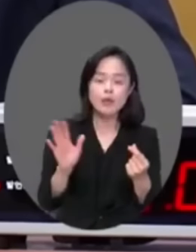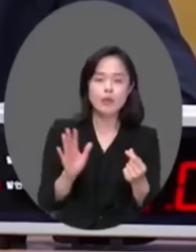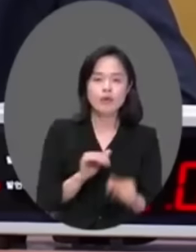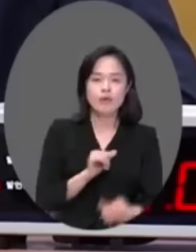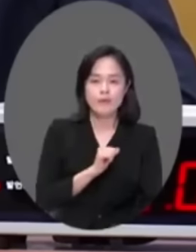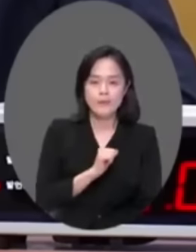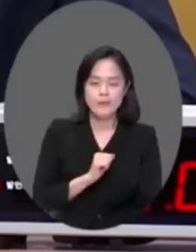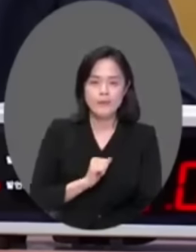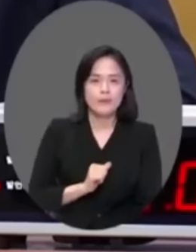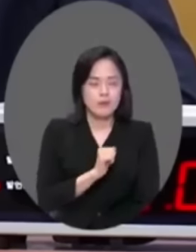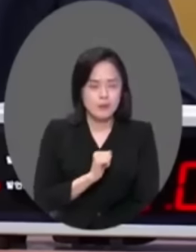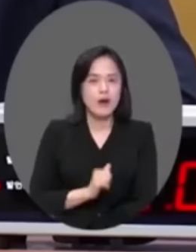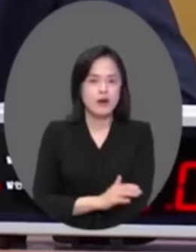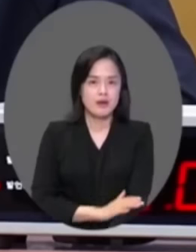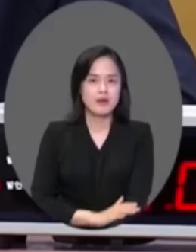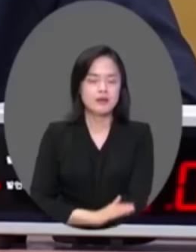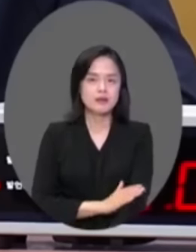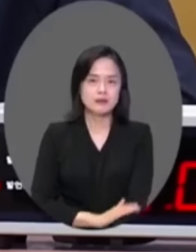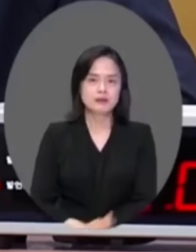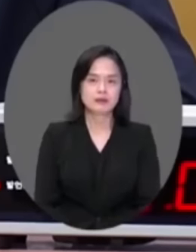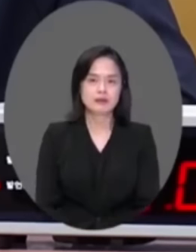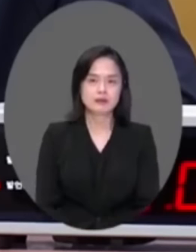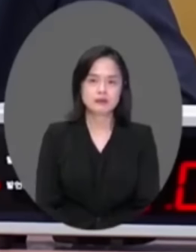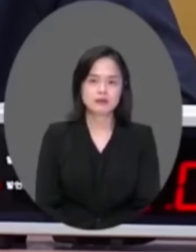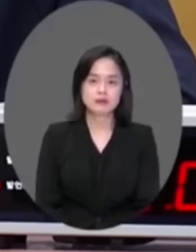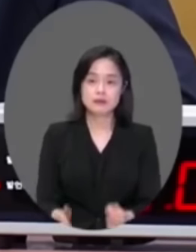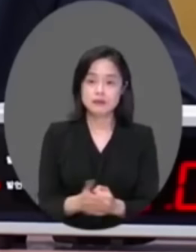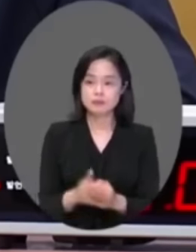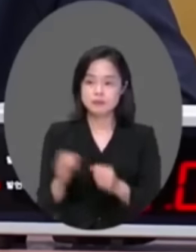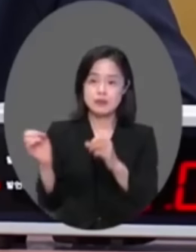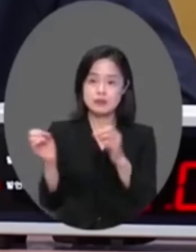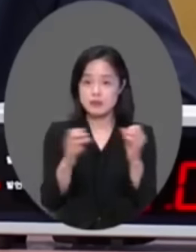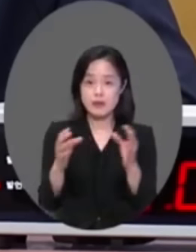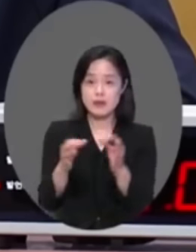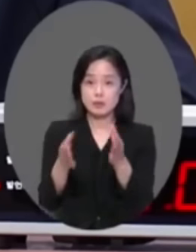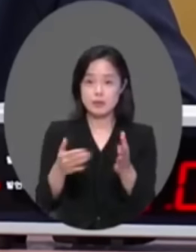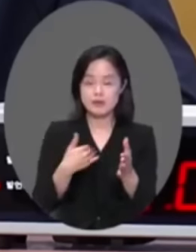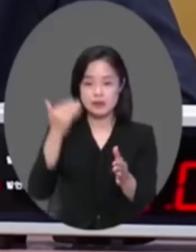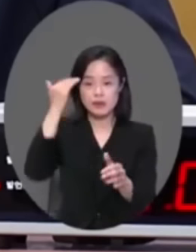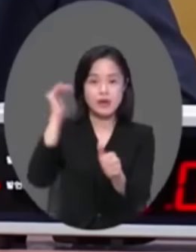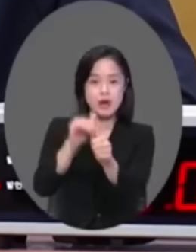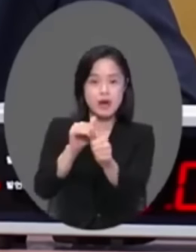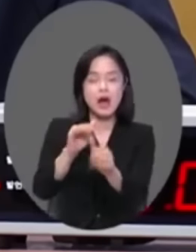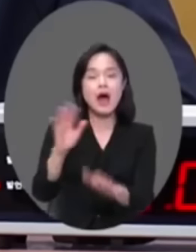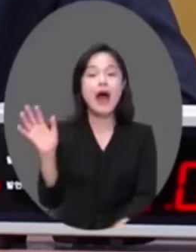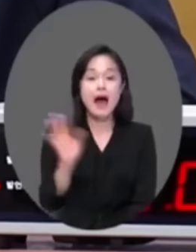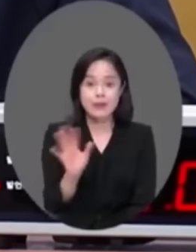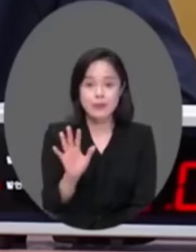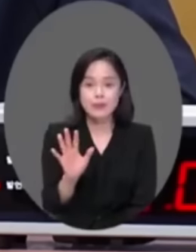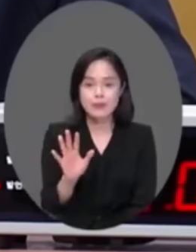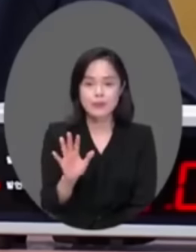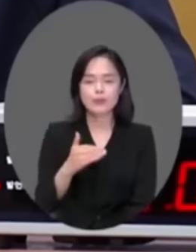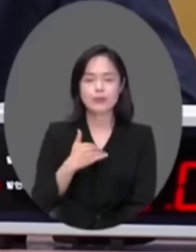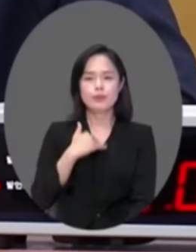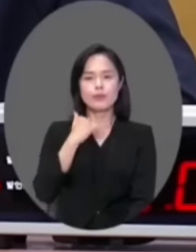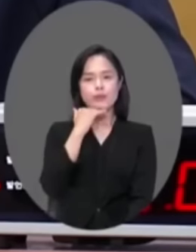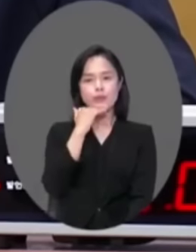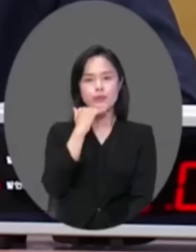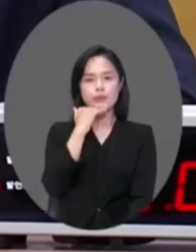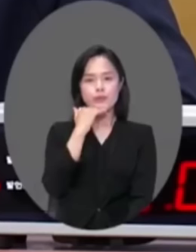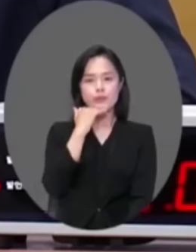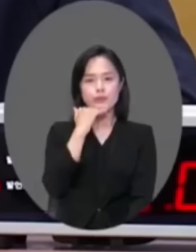그 답변 태도나 위원이 지휘하는데 끼어들고 어 위원님 다 증인이